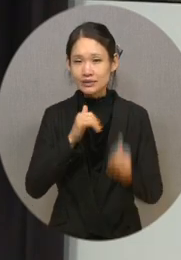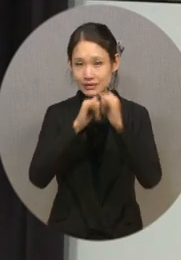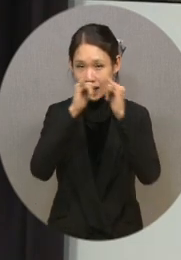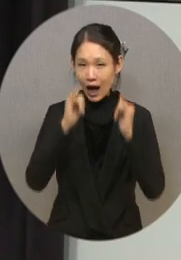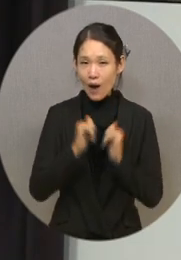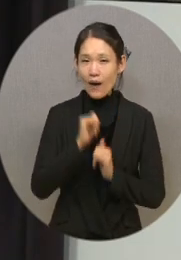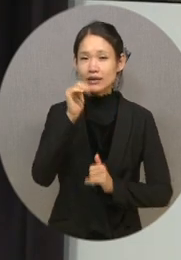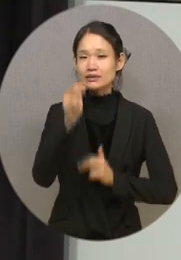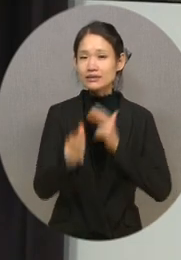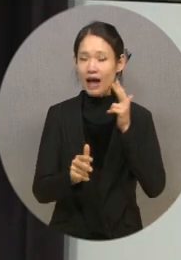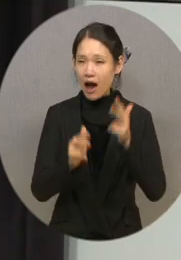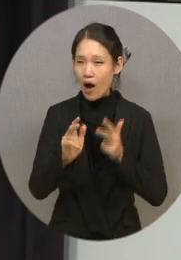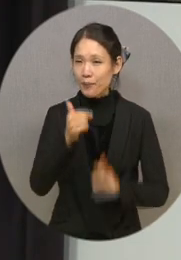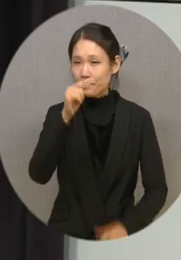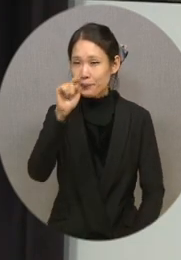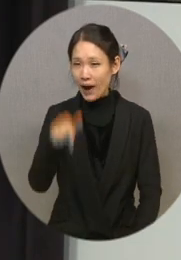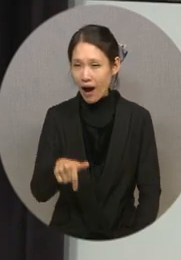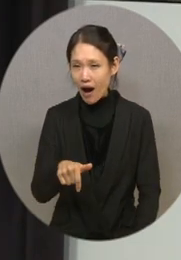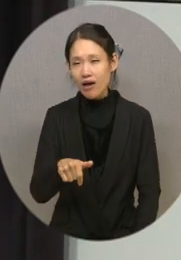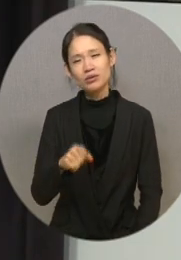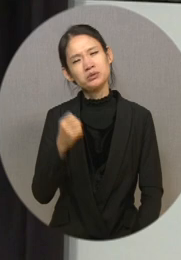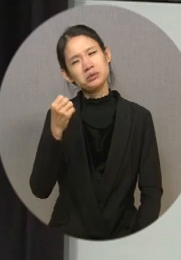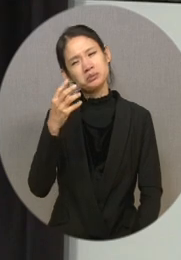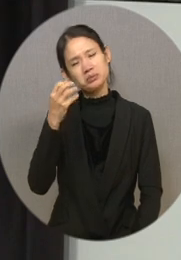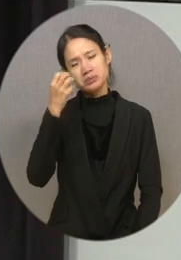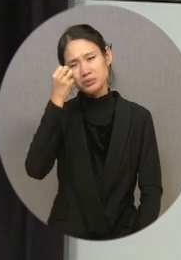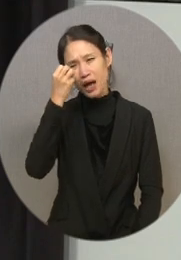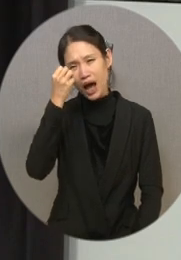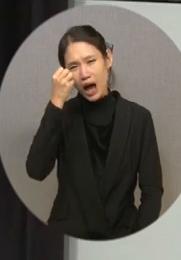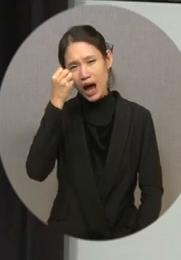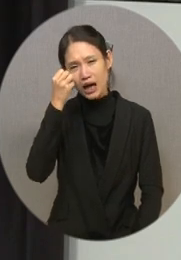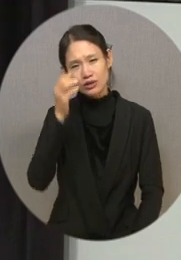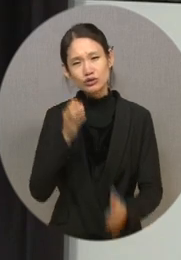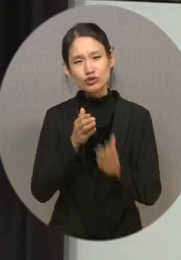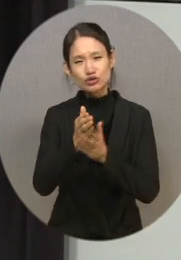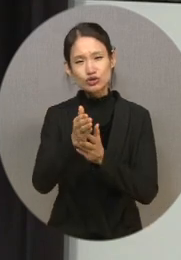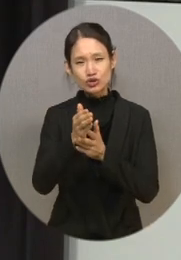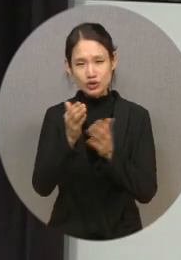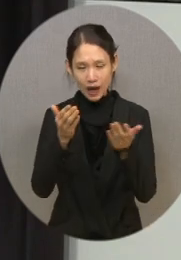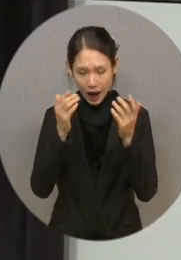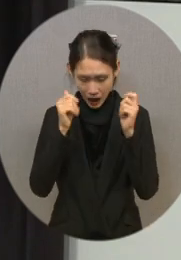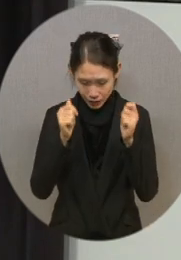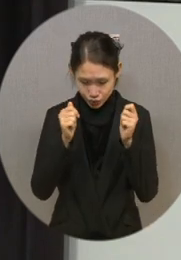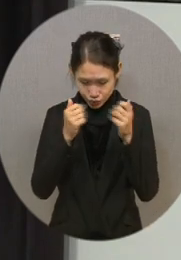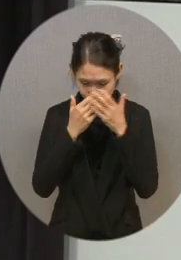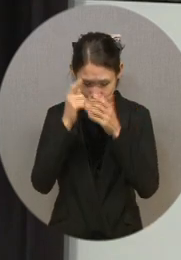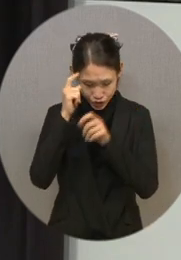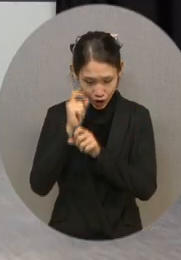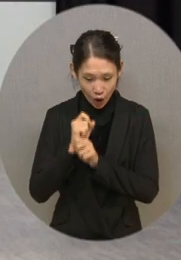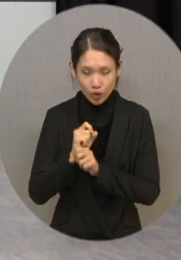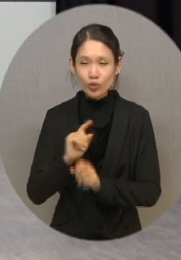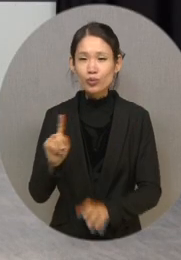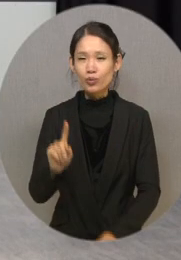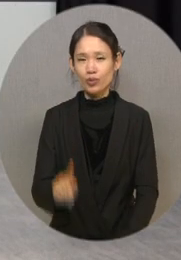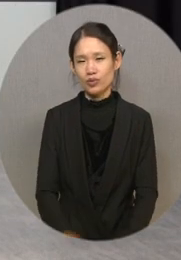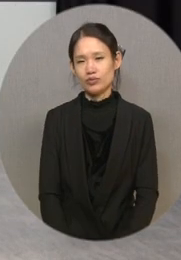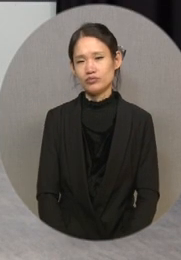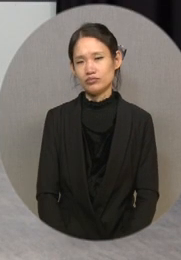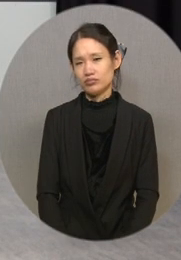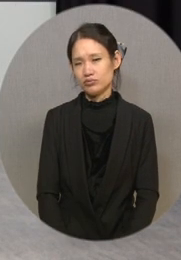사회사업학 좀 이상하다 했는데 예. 이 주로 어떤 학문을 예. 연구하셨는지. 예.